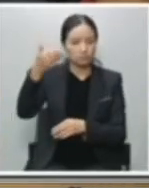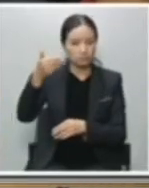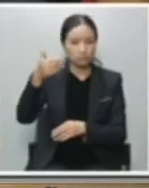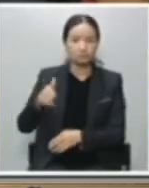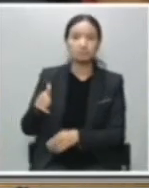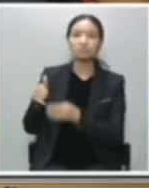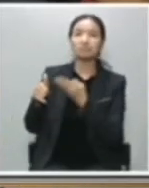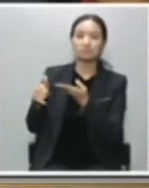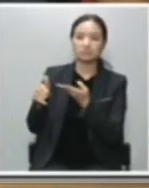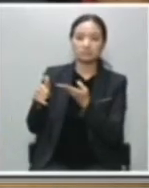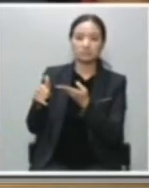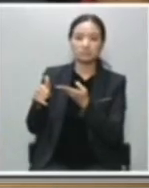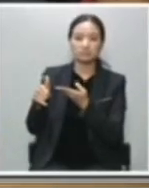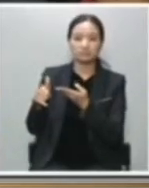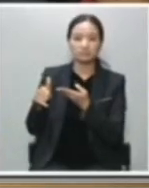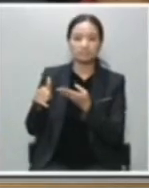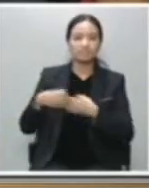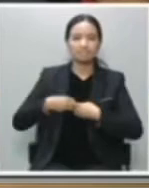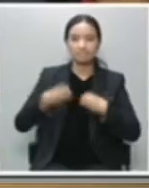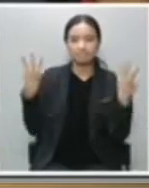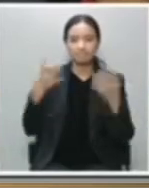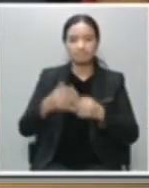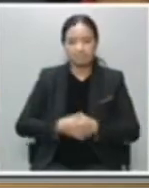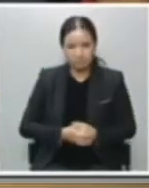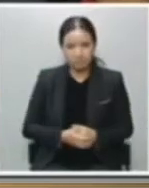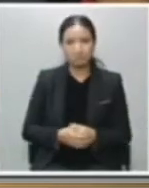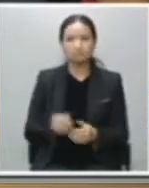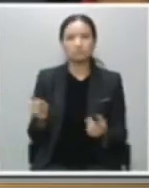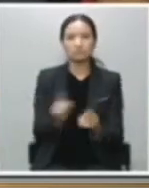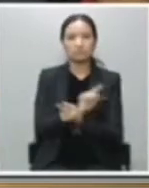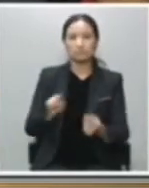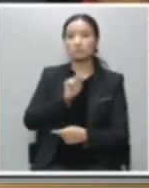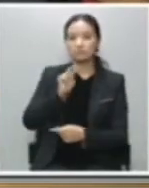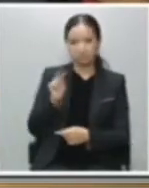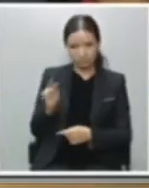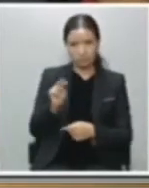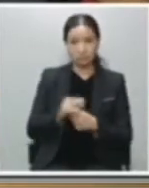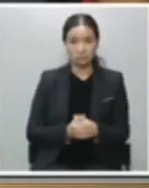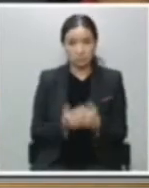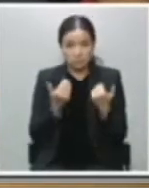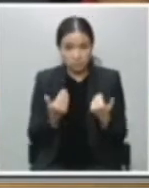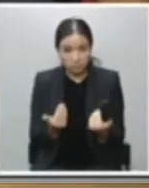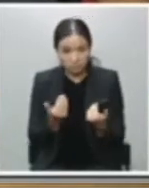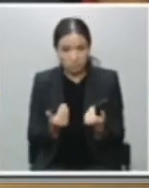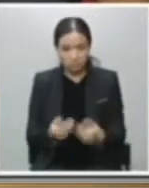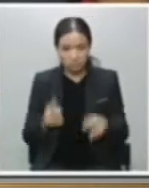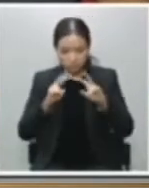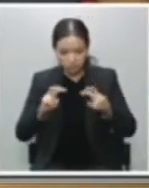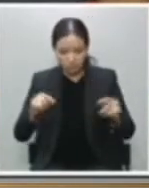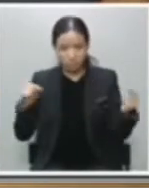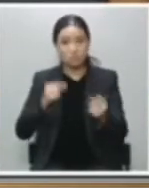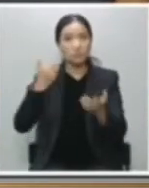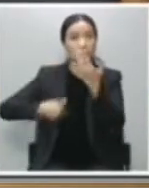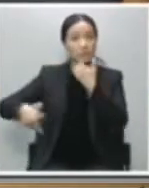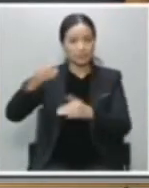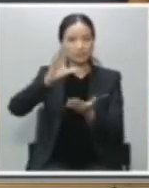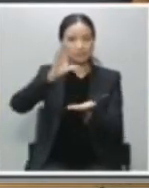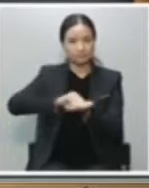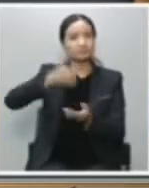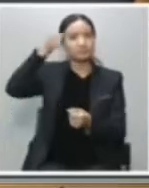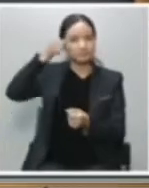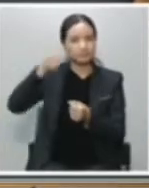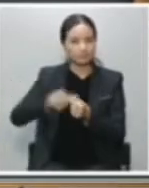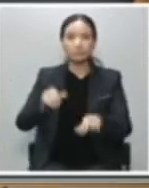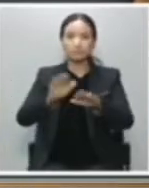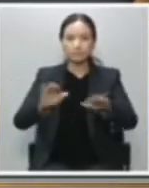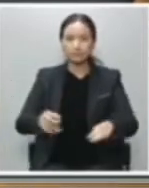านเนี่ยจะโดนเปลื้องผ้าให้สังคมเห็นวันนี้ศึกษาเพื่อเป็นประวัติศาสตร์ให้เด็กรุ่น